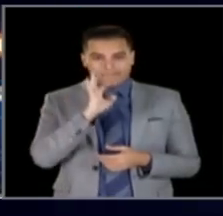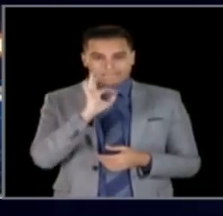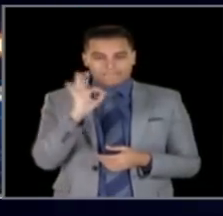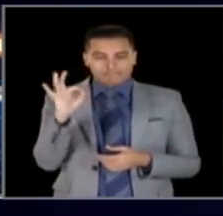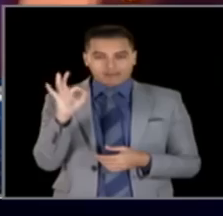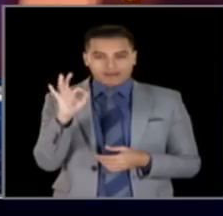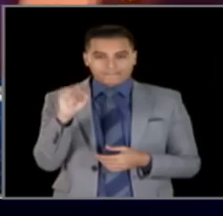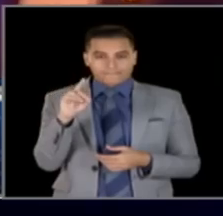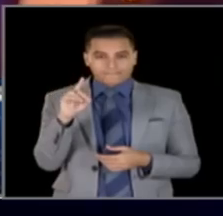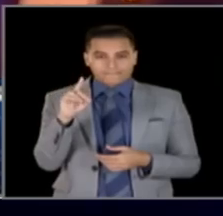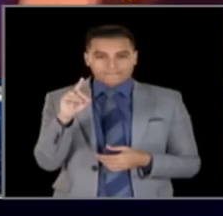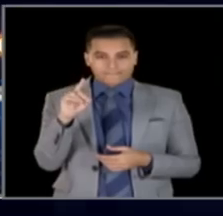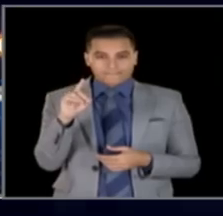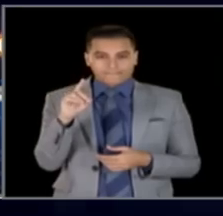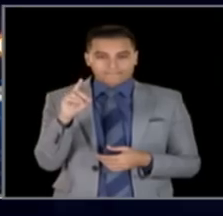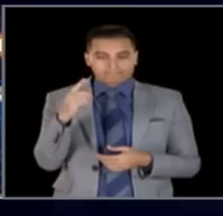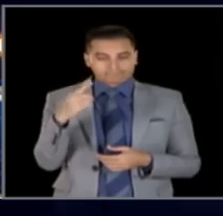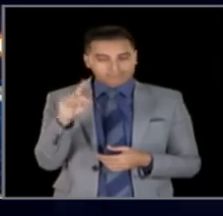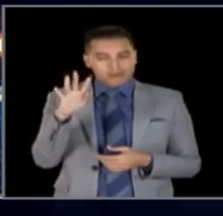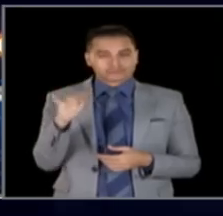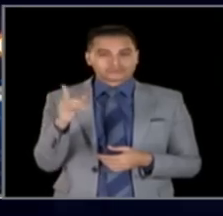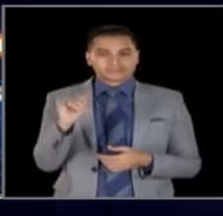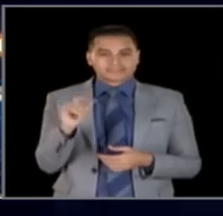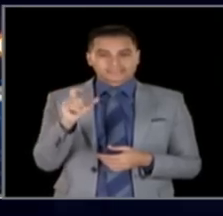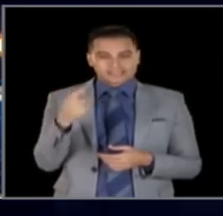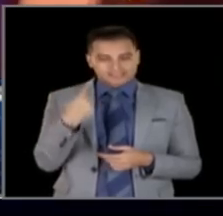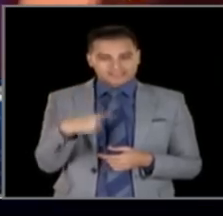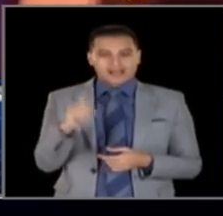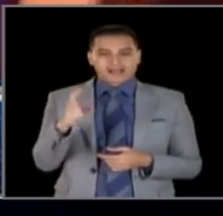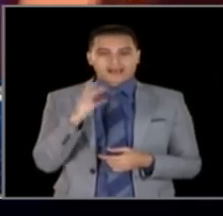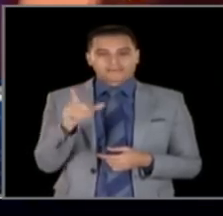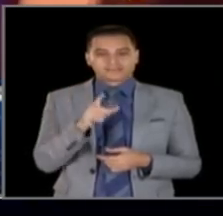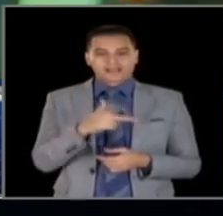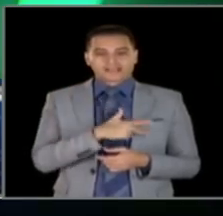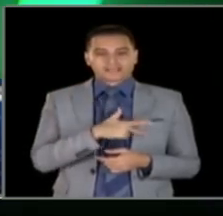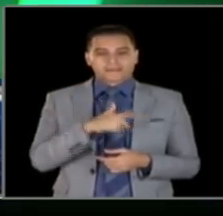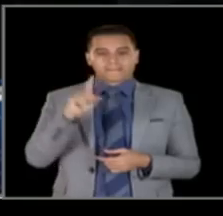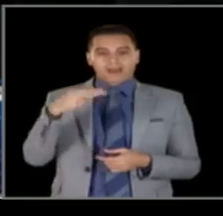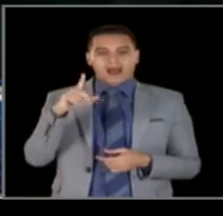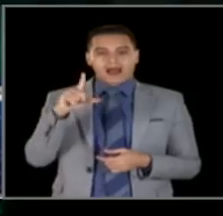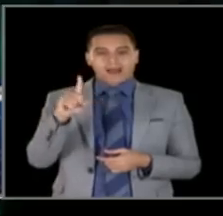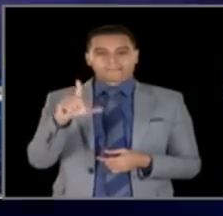وبك معناها مدينة. طبعا يا شيرين بعلبك إجابة صحيحة.